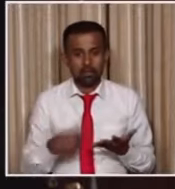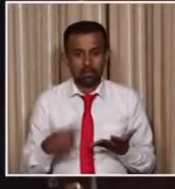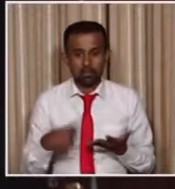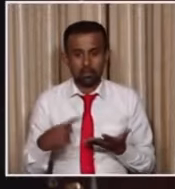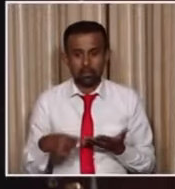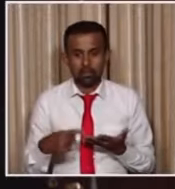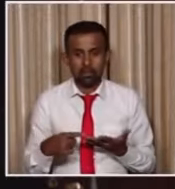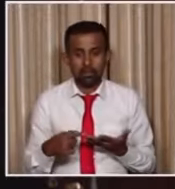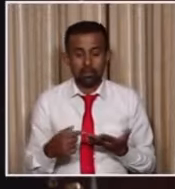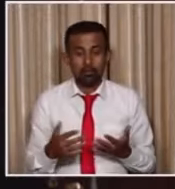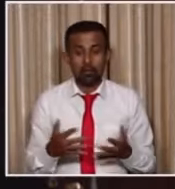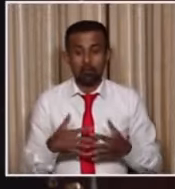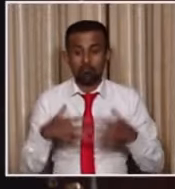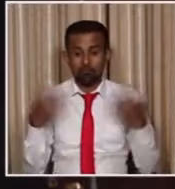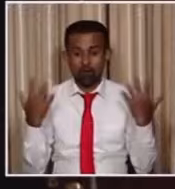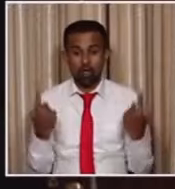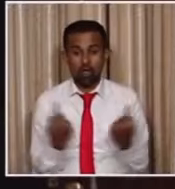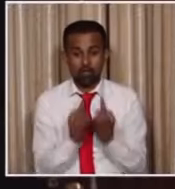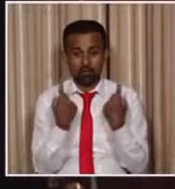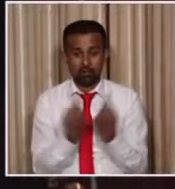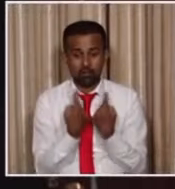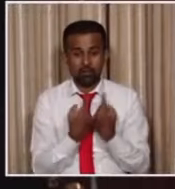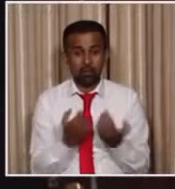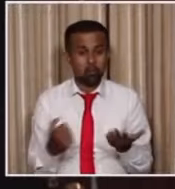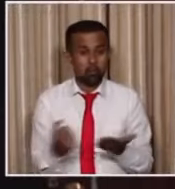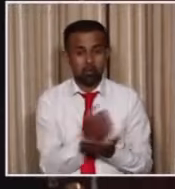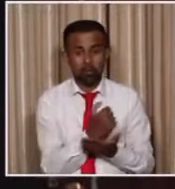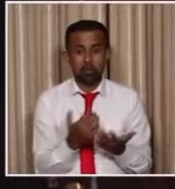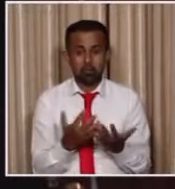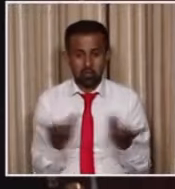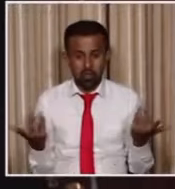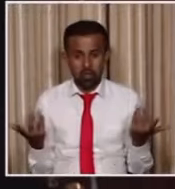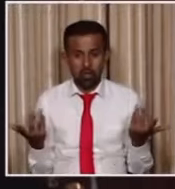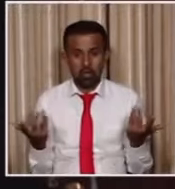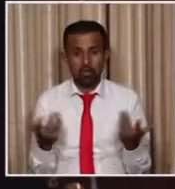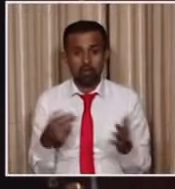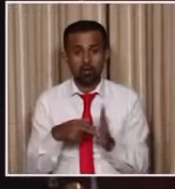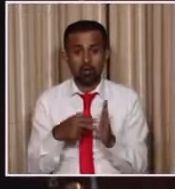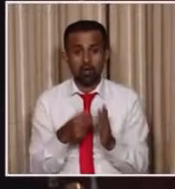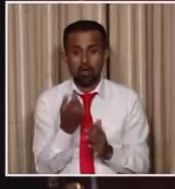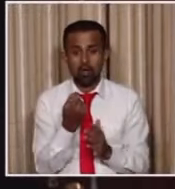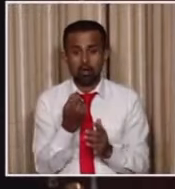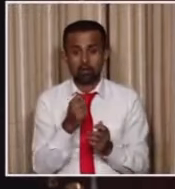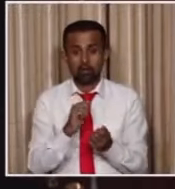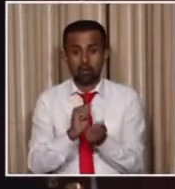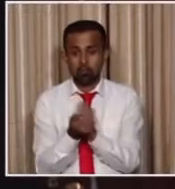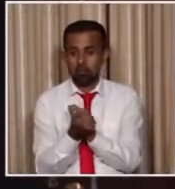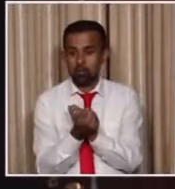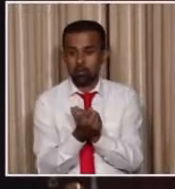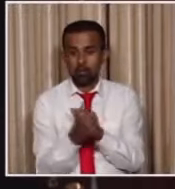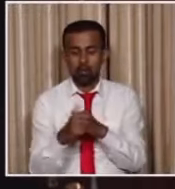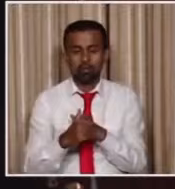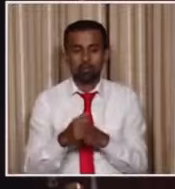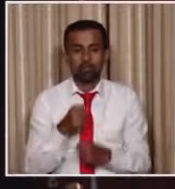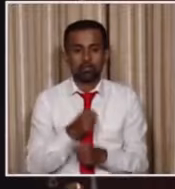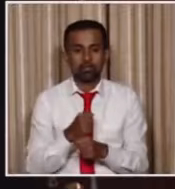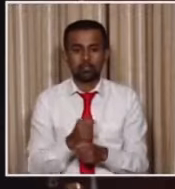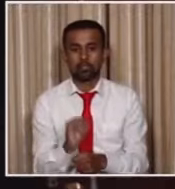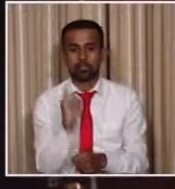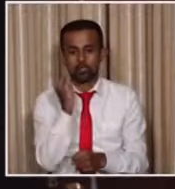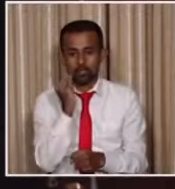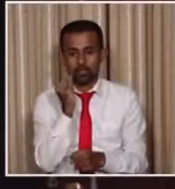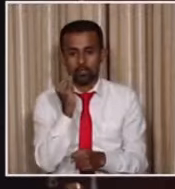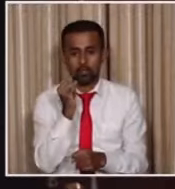අපට මේ අලිතනකොළ විනාශ කරගන්න බැරි දේවල් ආර්ථික සම්පතක් බවට පරිවර්තනය කරගෙන රාජ්‍ය